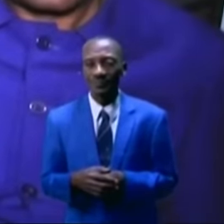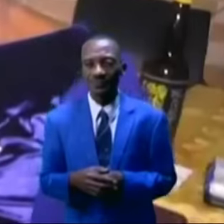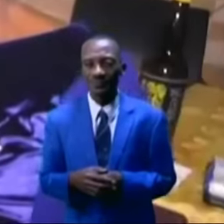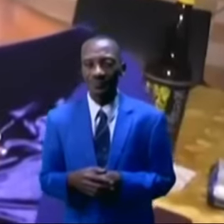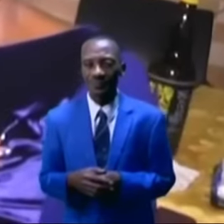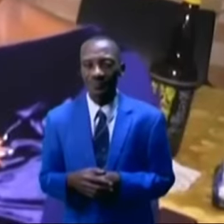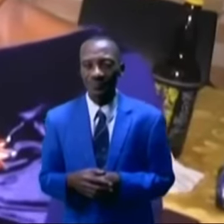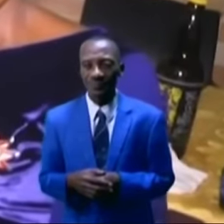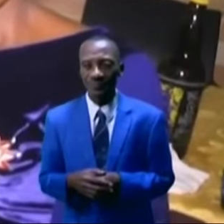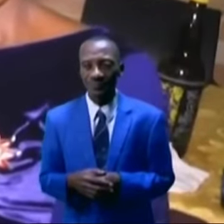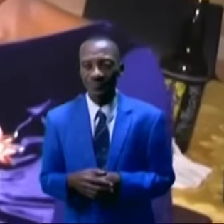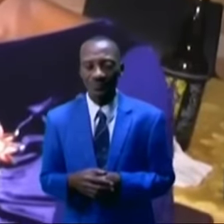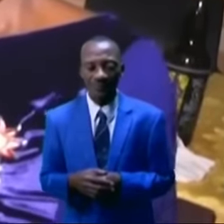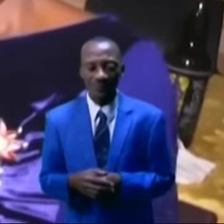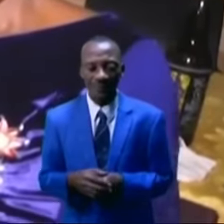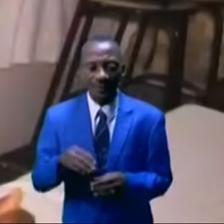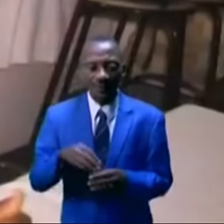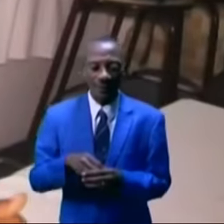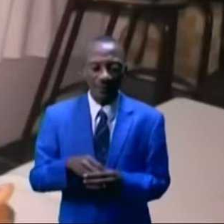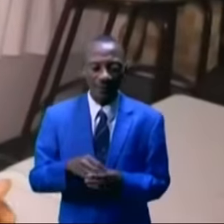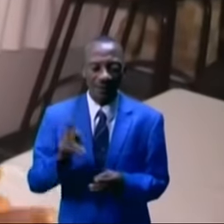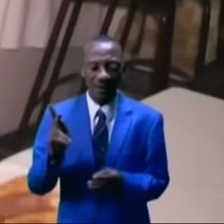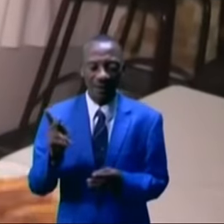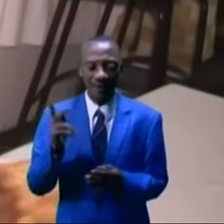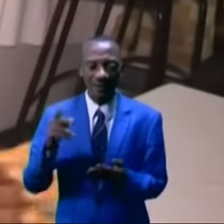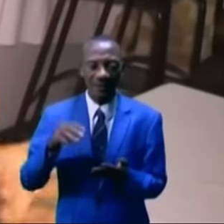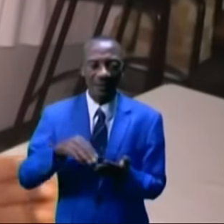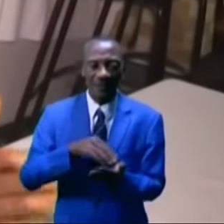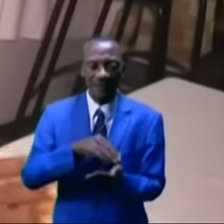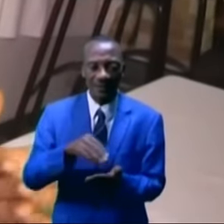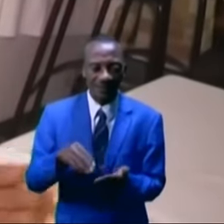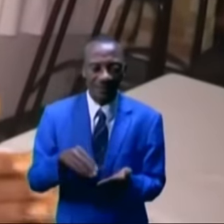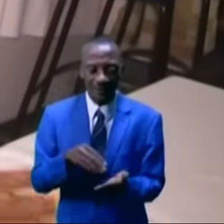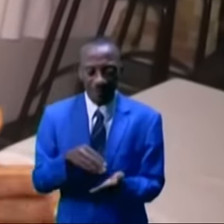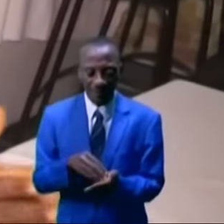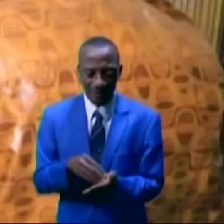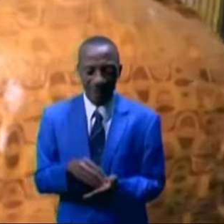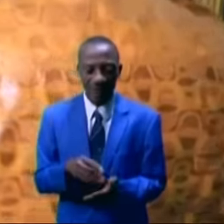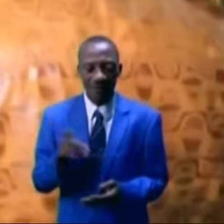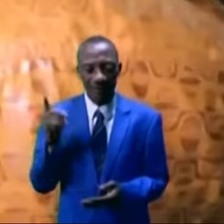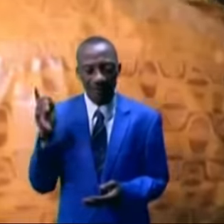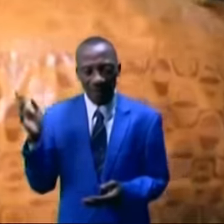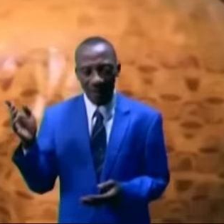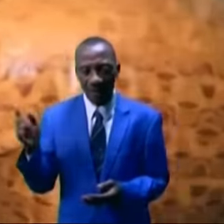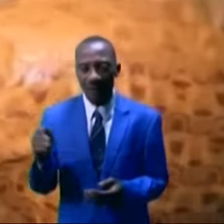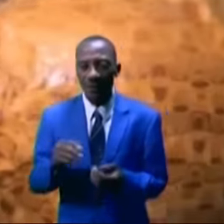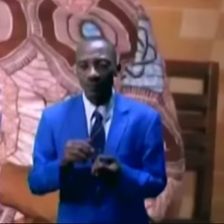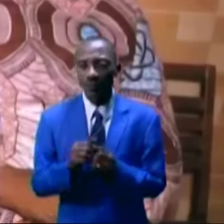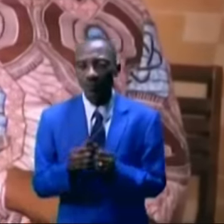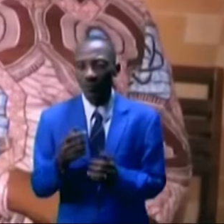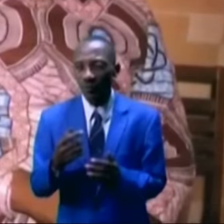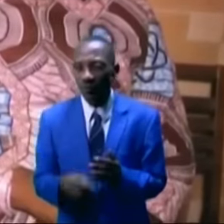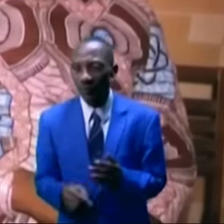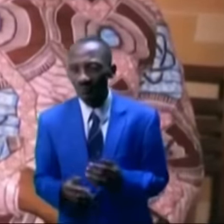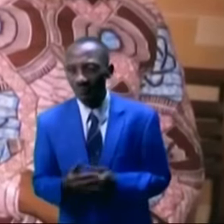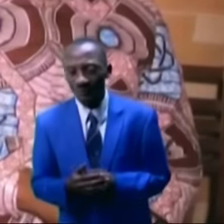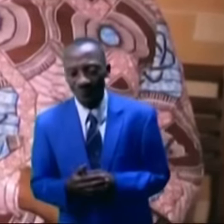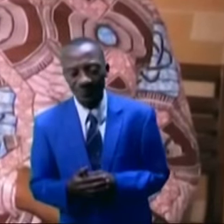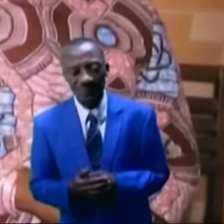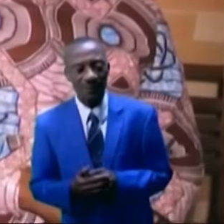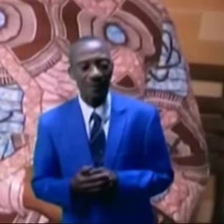développement du Kassai central et l'apport des notables étaient au cœur de cette rencontre qui a mis face à face les députés